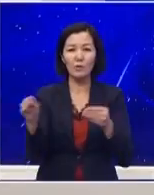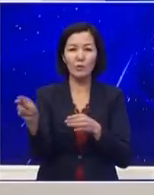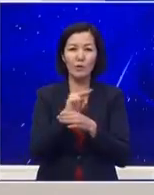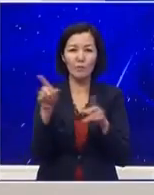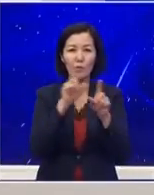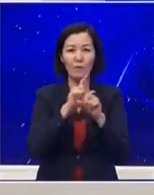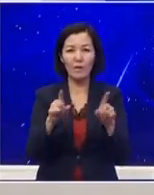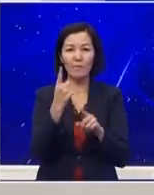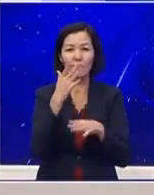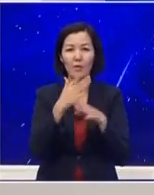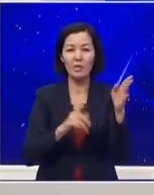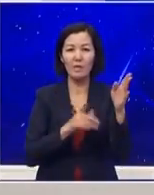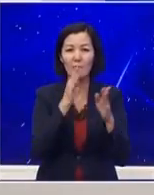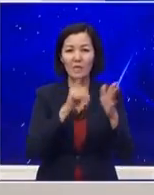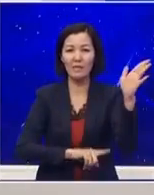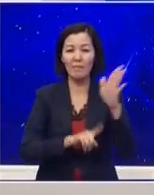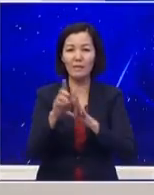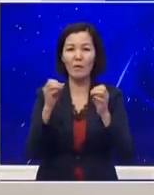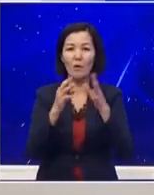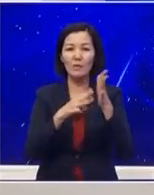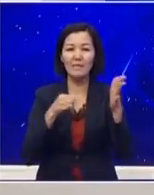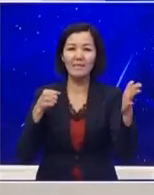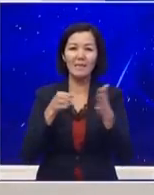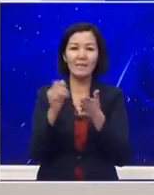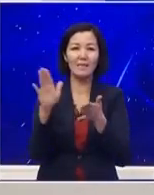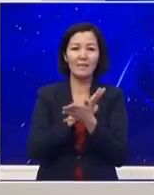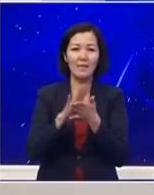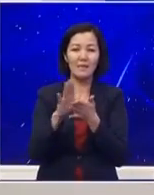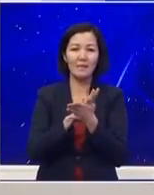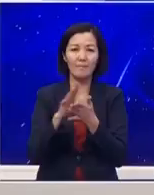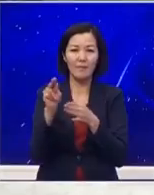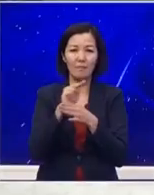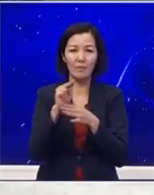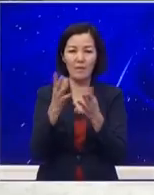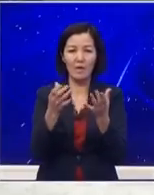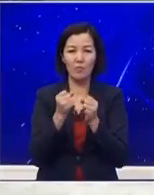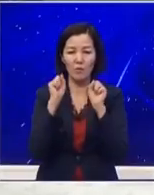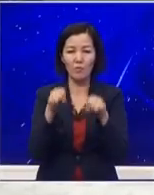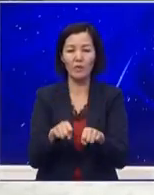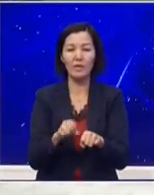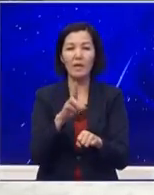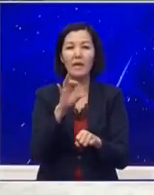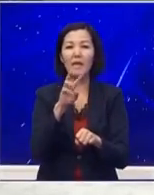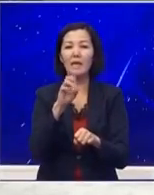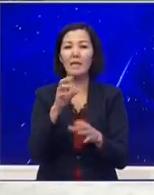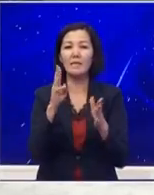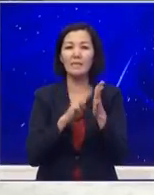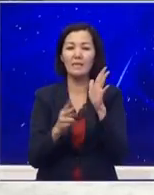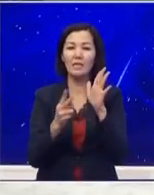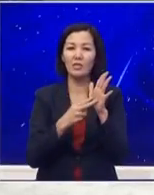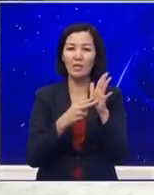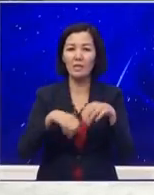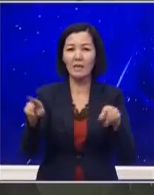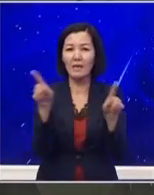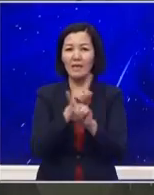Мұнда 1,5 жастан 18 жасқа дейінгі балалар тегін ем алады. Кеген ауданында 87 ерекше күтімді